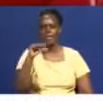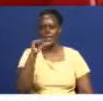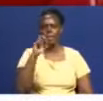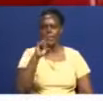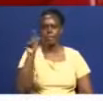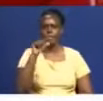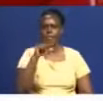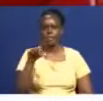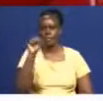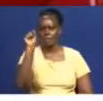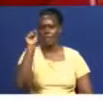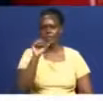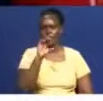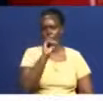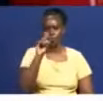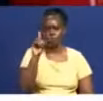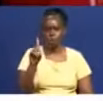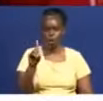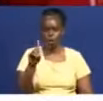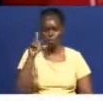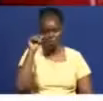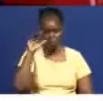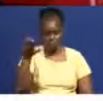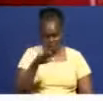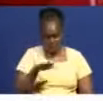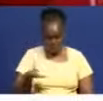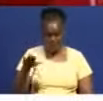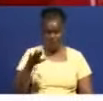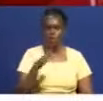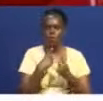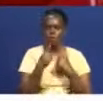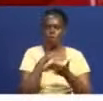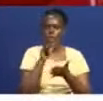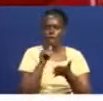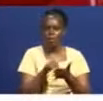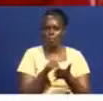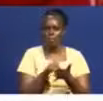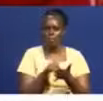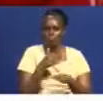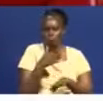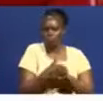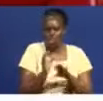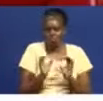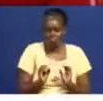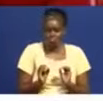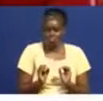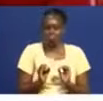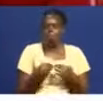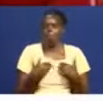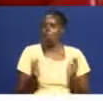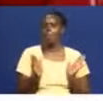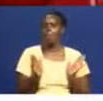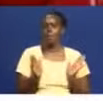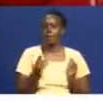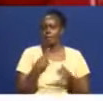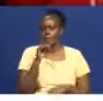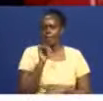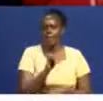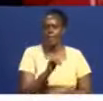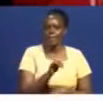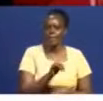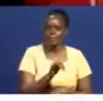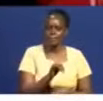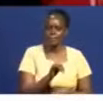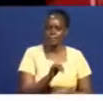kutoka kule 001. Na kwa sababu tumesema tutazungumza bila unafiki, niruhusu Bi Speaker kusema